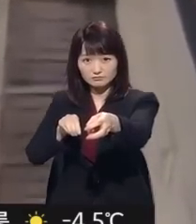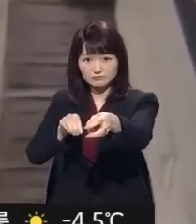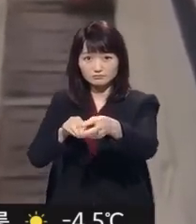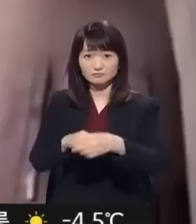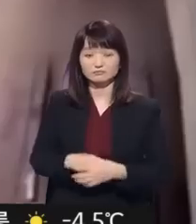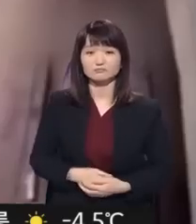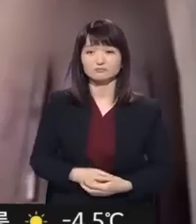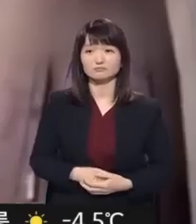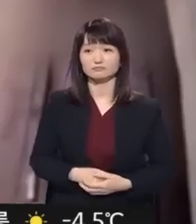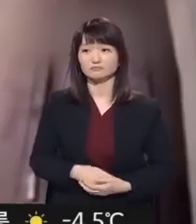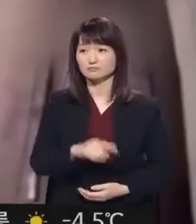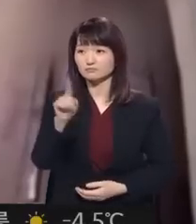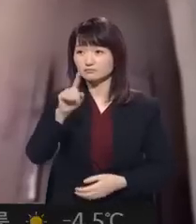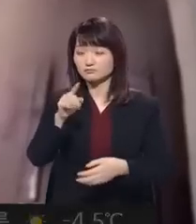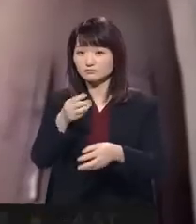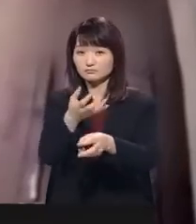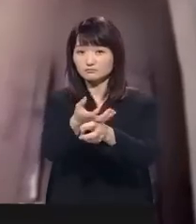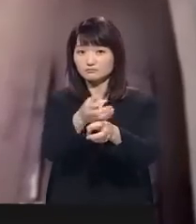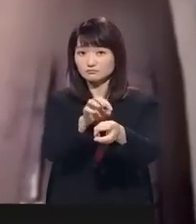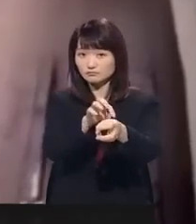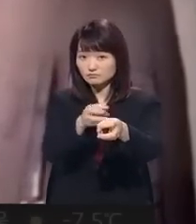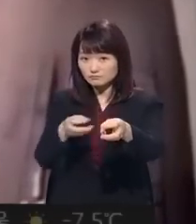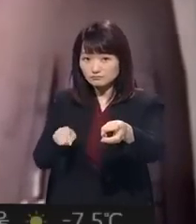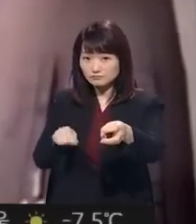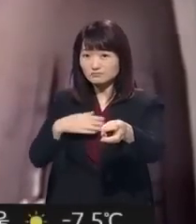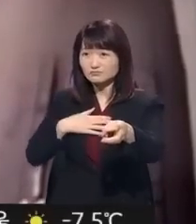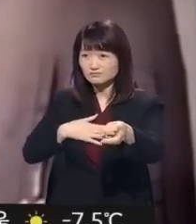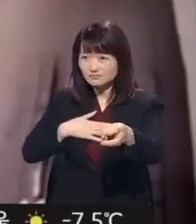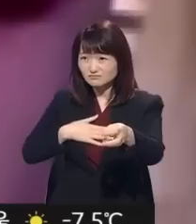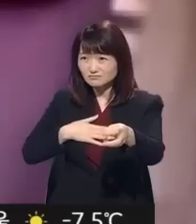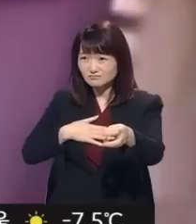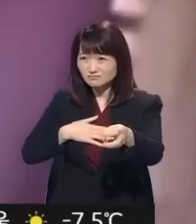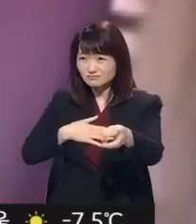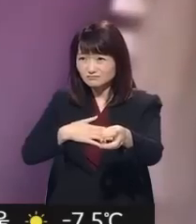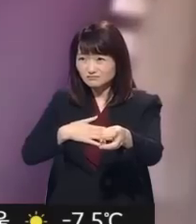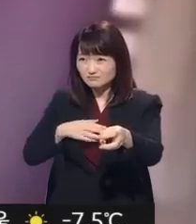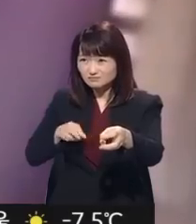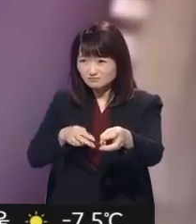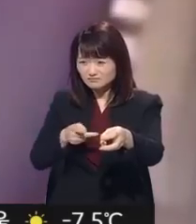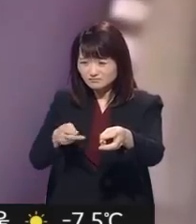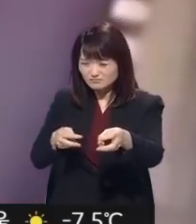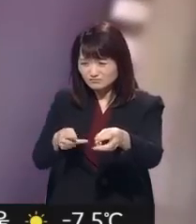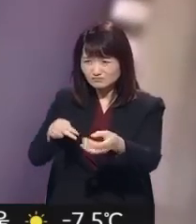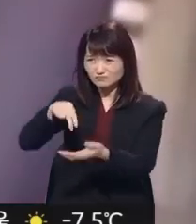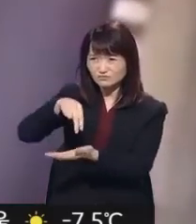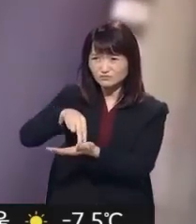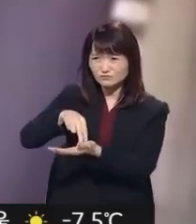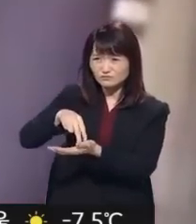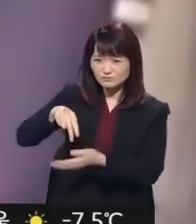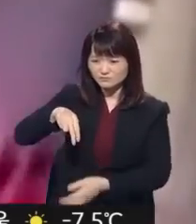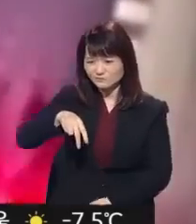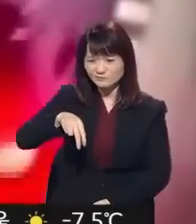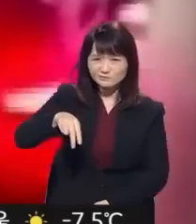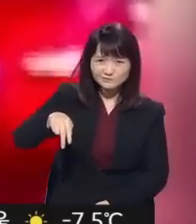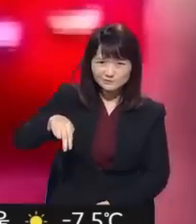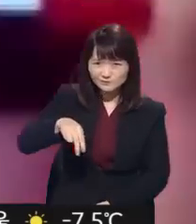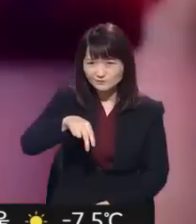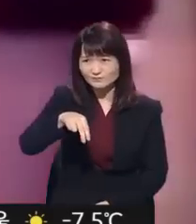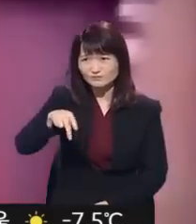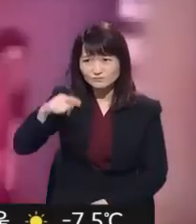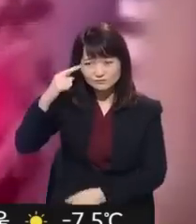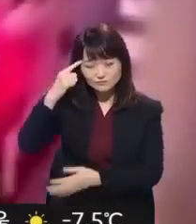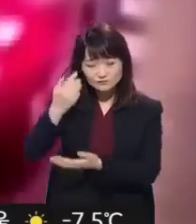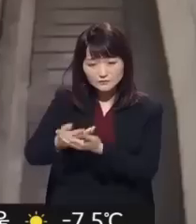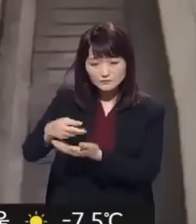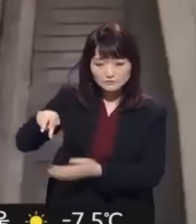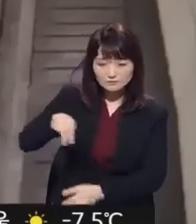모습입니다 뭔가 떨어진지 다 아시잖아요 지금네 심지어 꿈틀거리다가 일어서서 걷기까지 하는데 떨어진 충격에서 이제